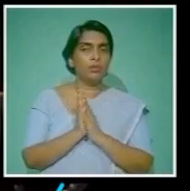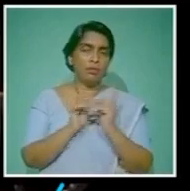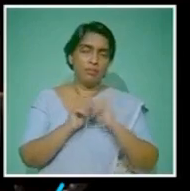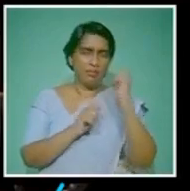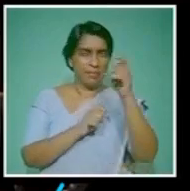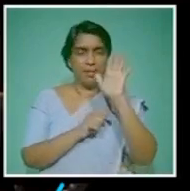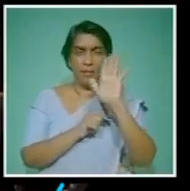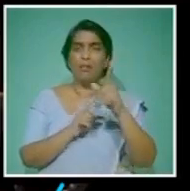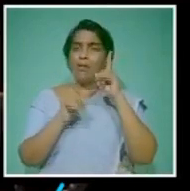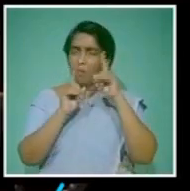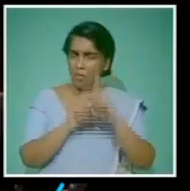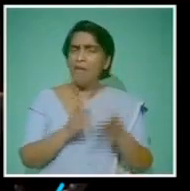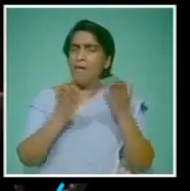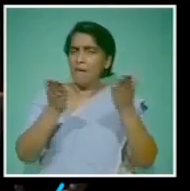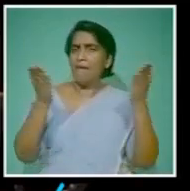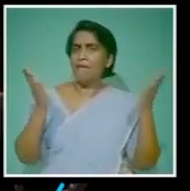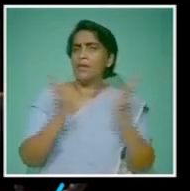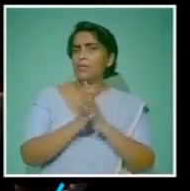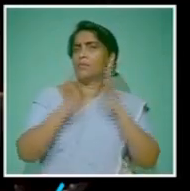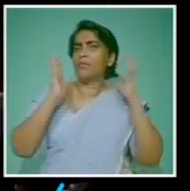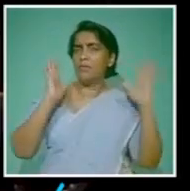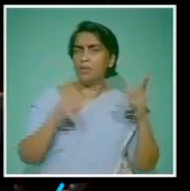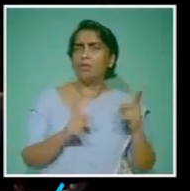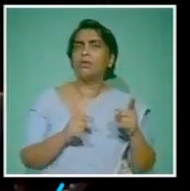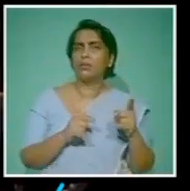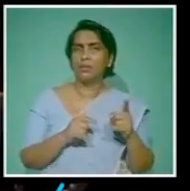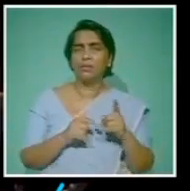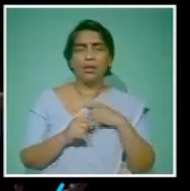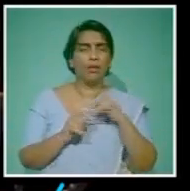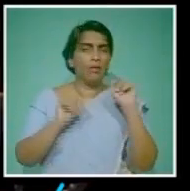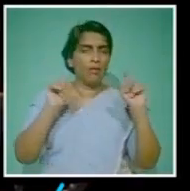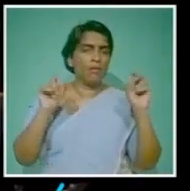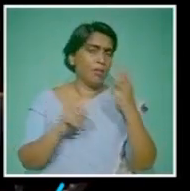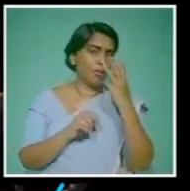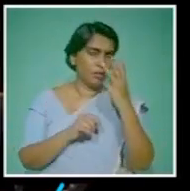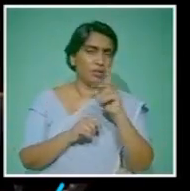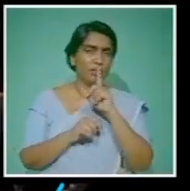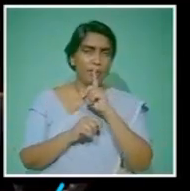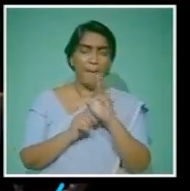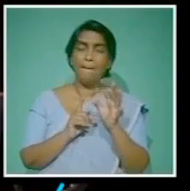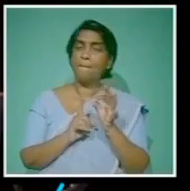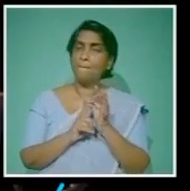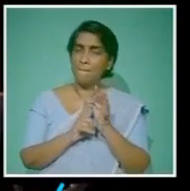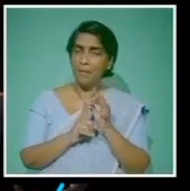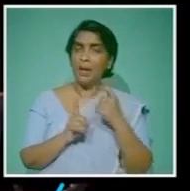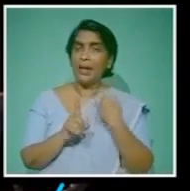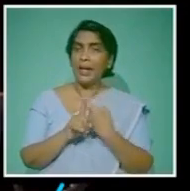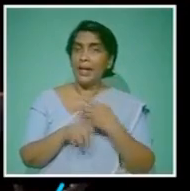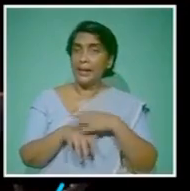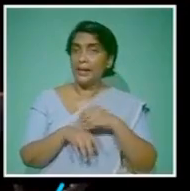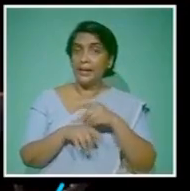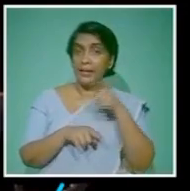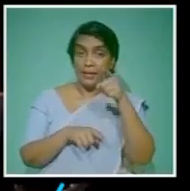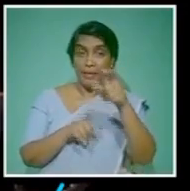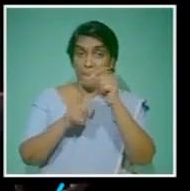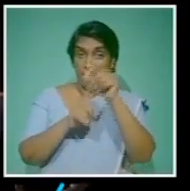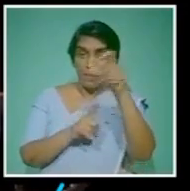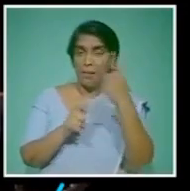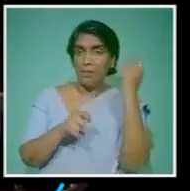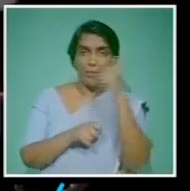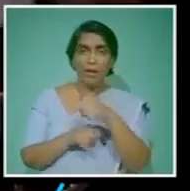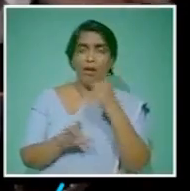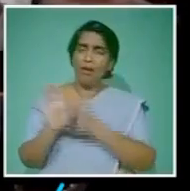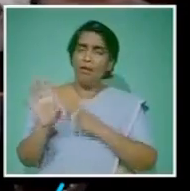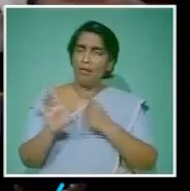दमुत मंकी तिबन तंग ओण तरह तीन मम नम तुणा मंकी मे पुद्गलिकेली मुख्य गिवाने तीन मे मे मे